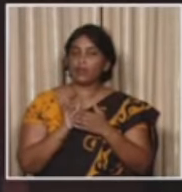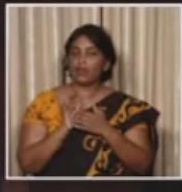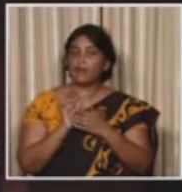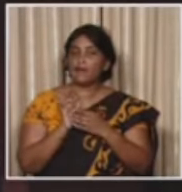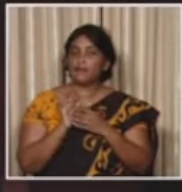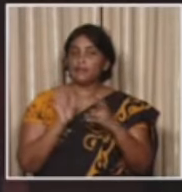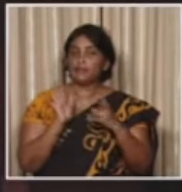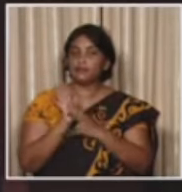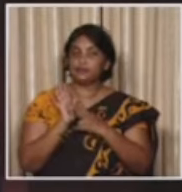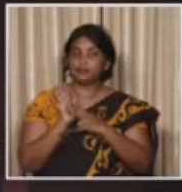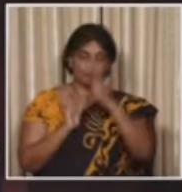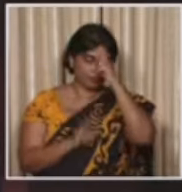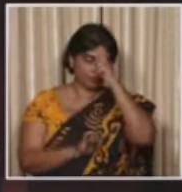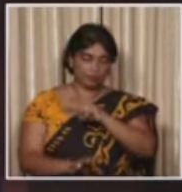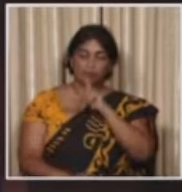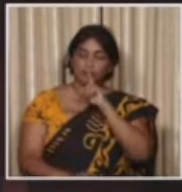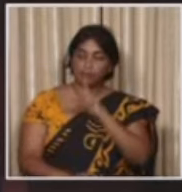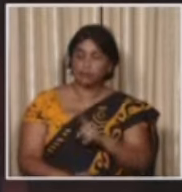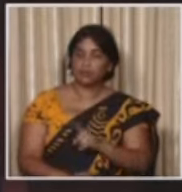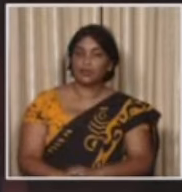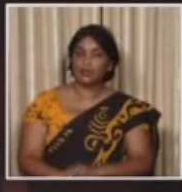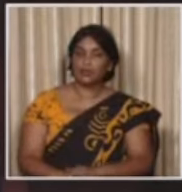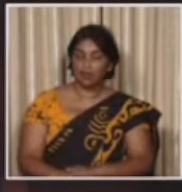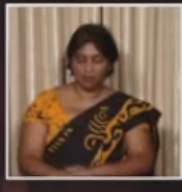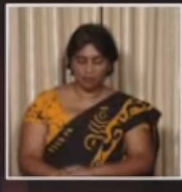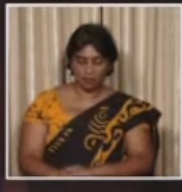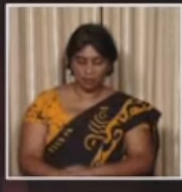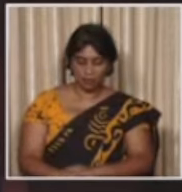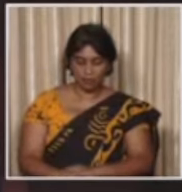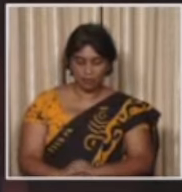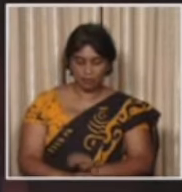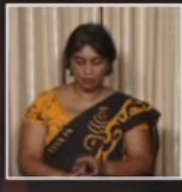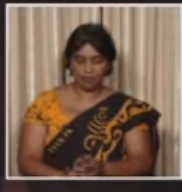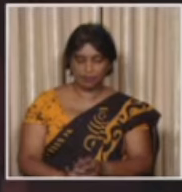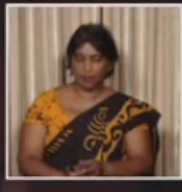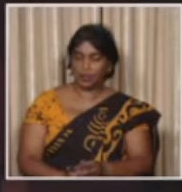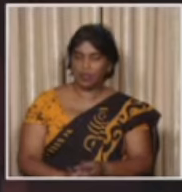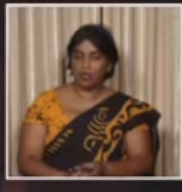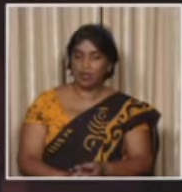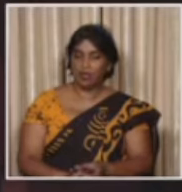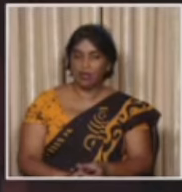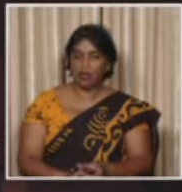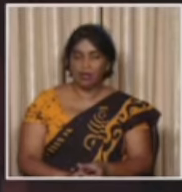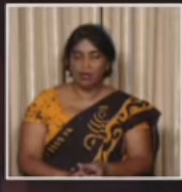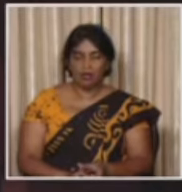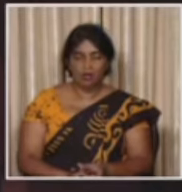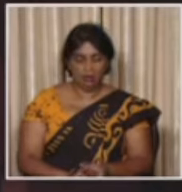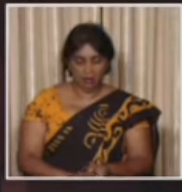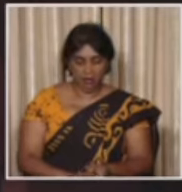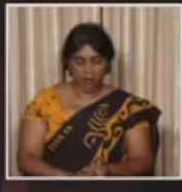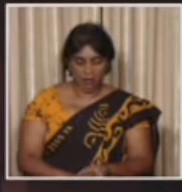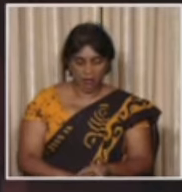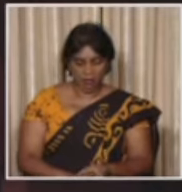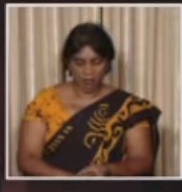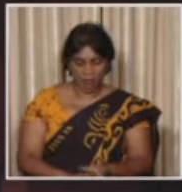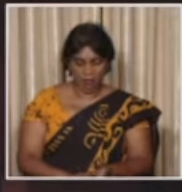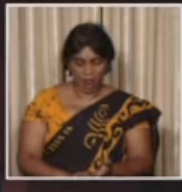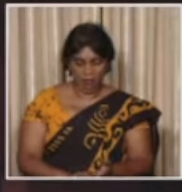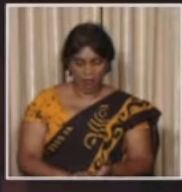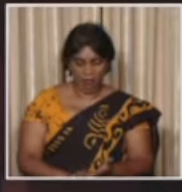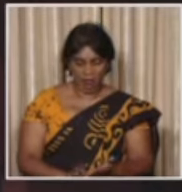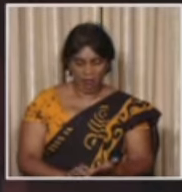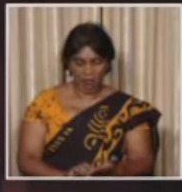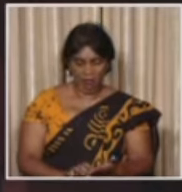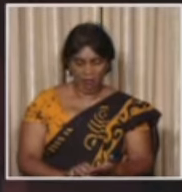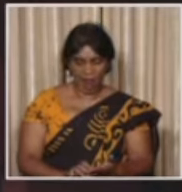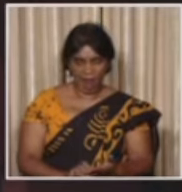වින්ස්ටන් චර්චිල් මැතිතුමා කියලා තියෙනවා, "Success is not final. Failure is not fatal. It is the courage to